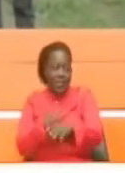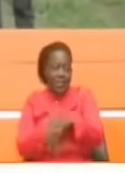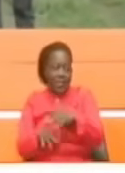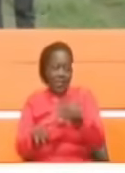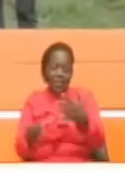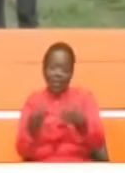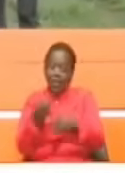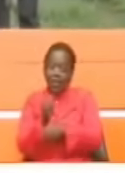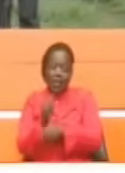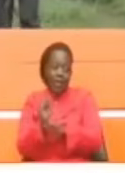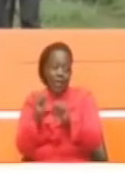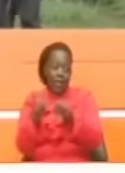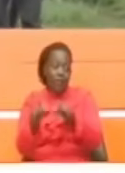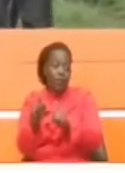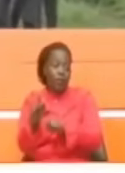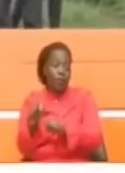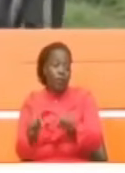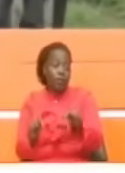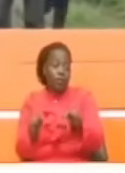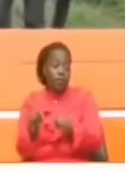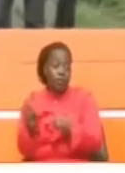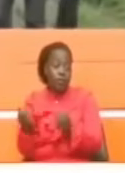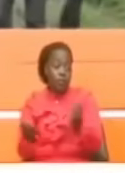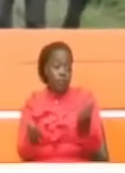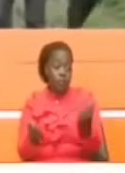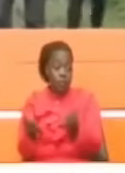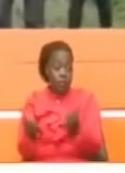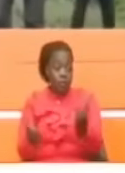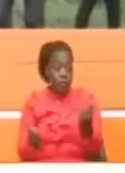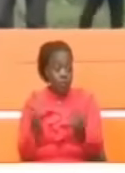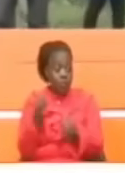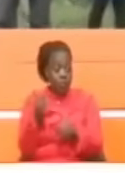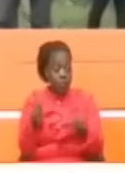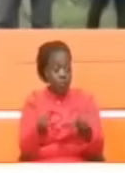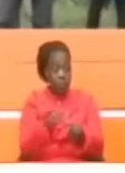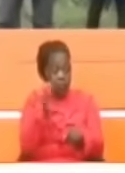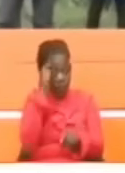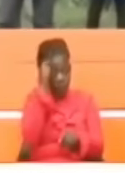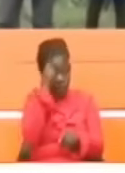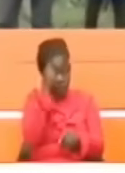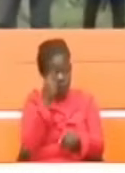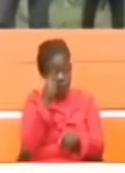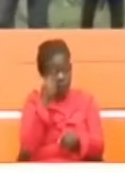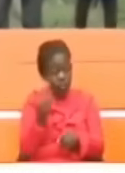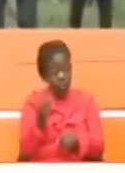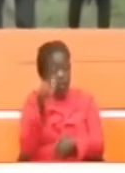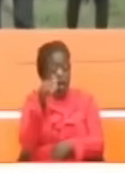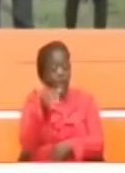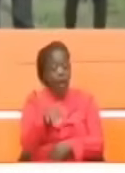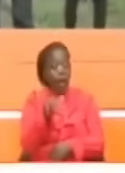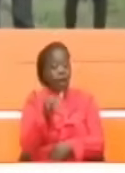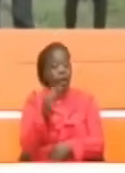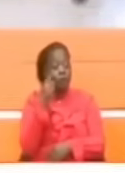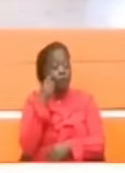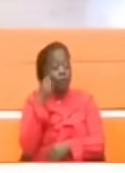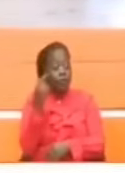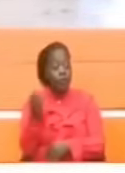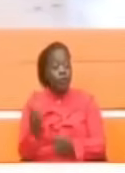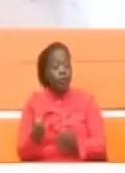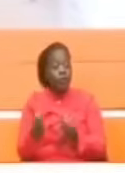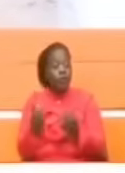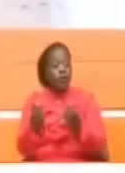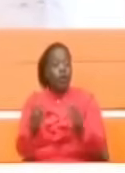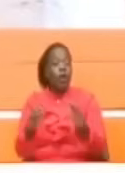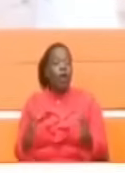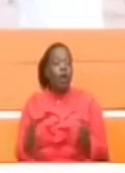ziri kunu balina kwekontroli nga kuvuga ebiruka byabo kandi gavumenti erole kuteko haps kurora bali basire bata.